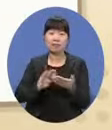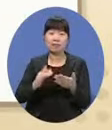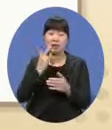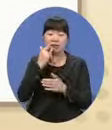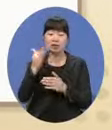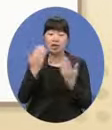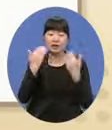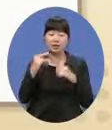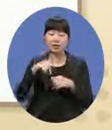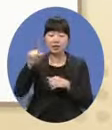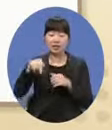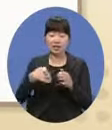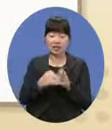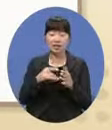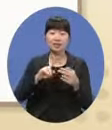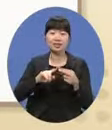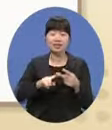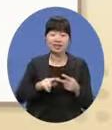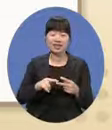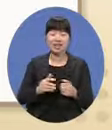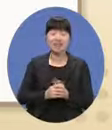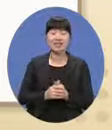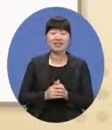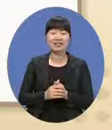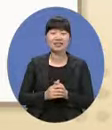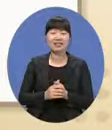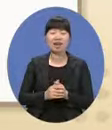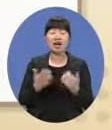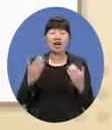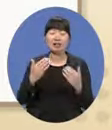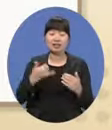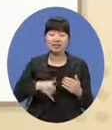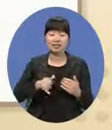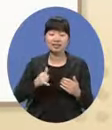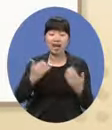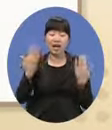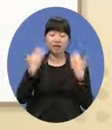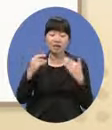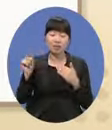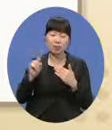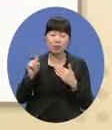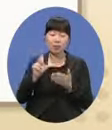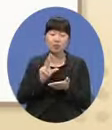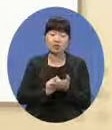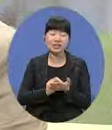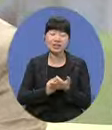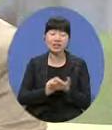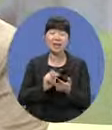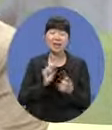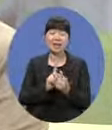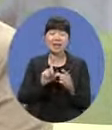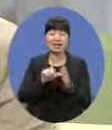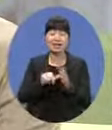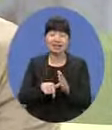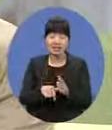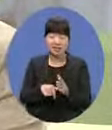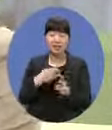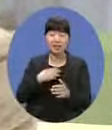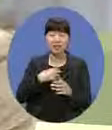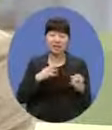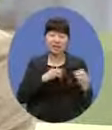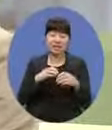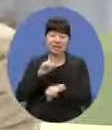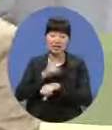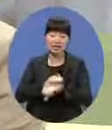부모님이 학교를 다녀오셨다 아이가 학교에서 뭘 받아 왔다든지 할 때 그 순간에이 위기의 순간에 대화를 잘하시는게 아이를